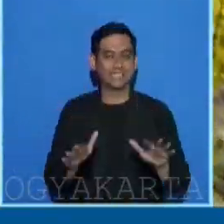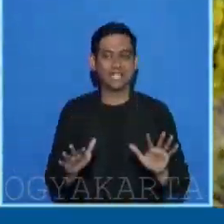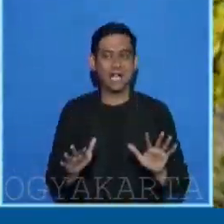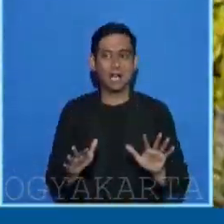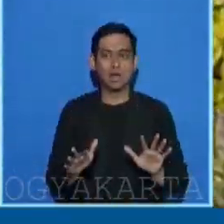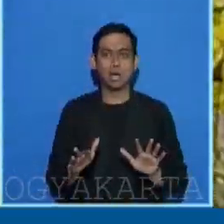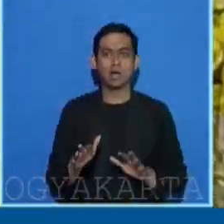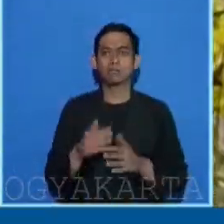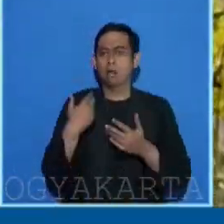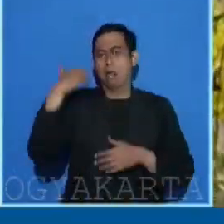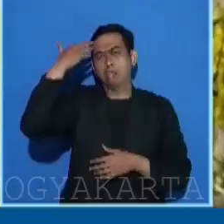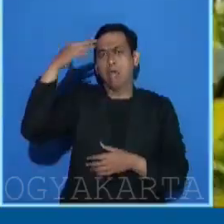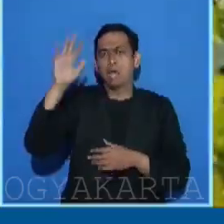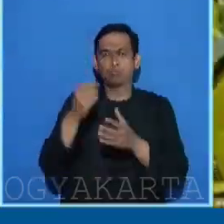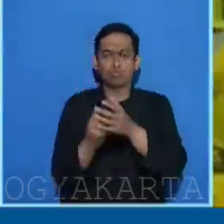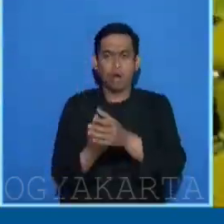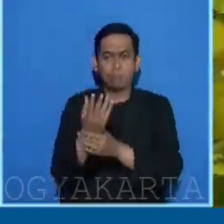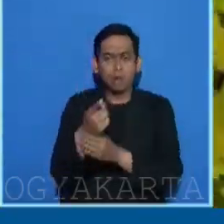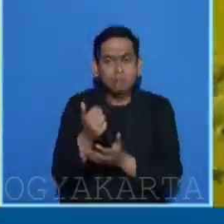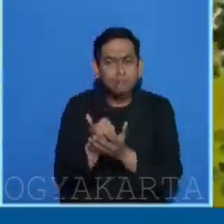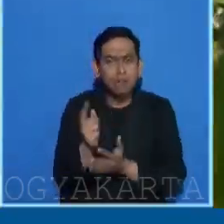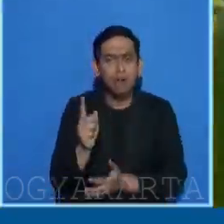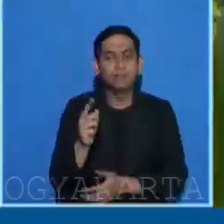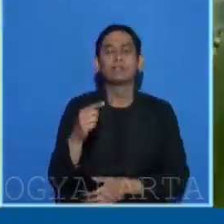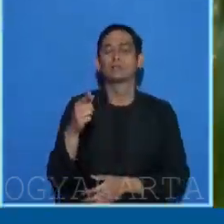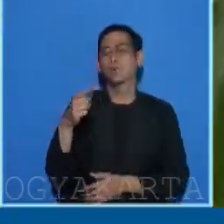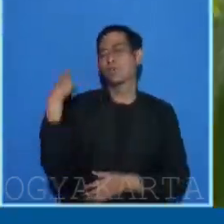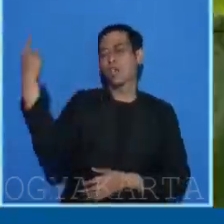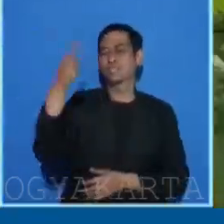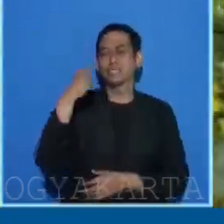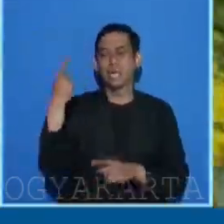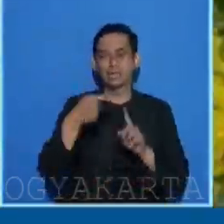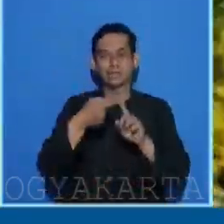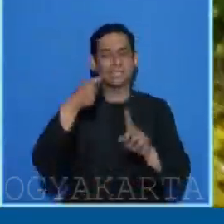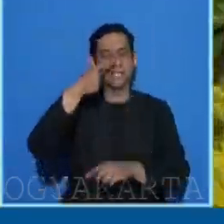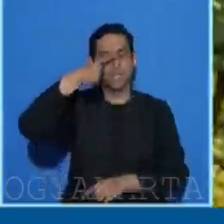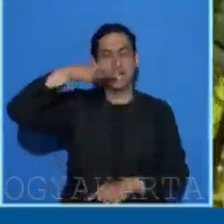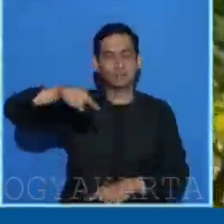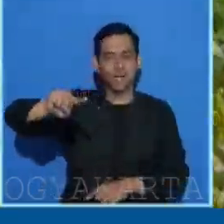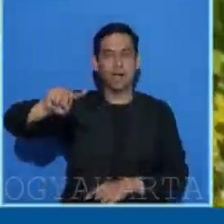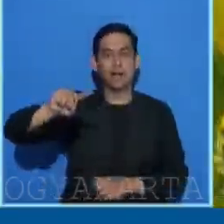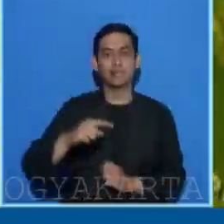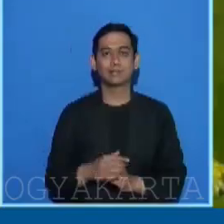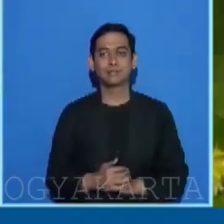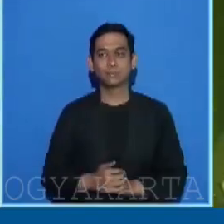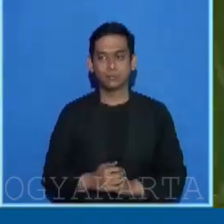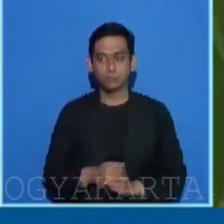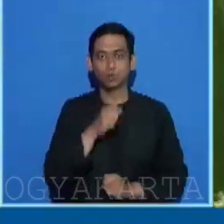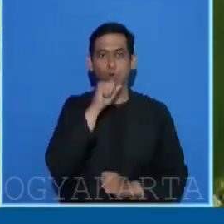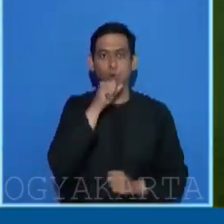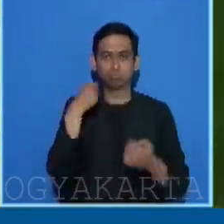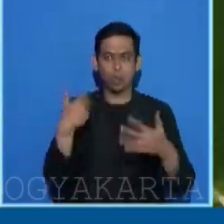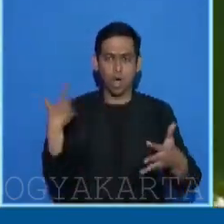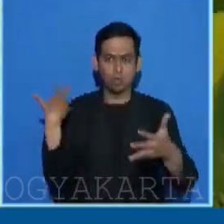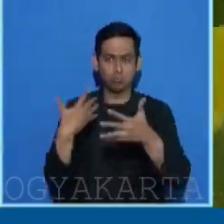mertosi karengul menkar nasgari thailandan Kajeng inangun sagci